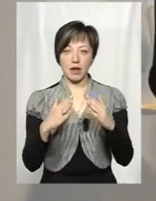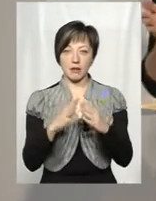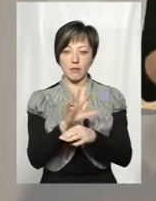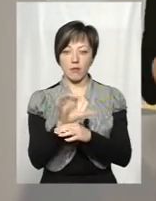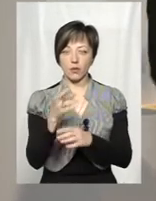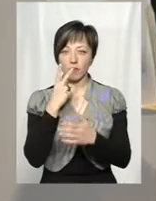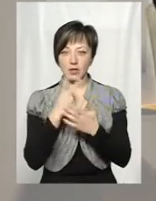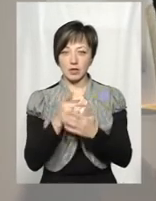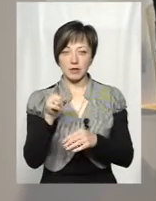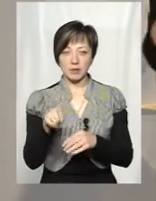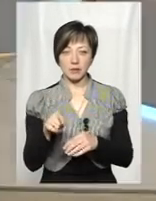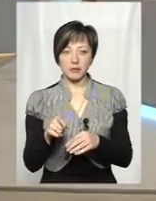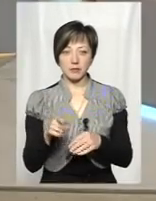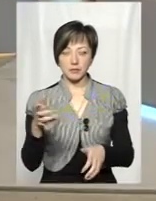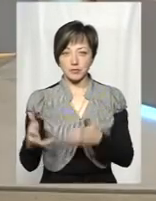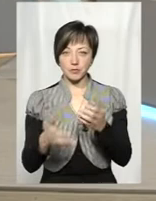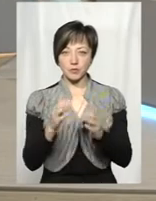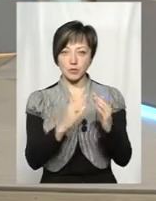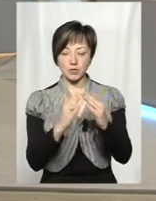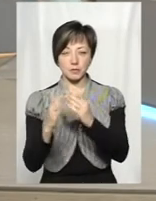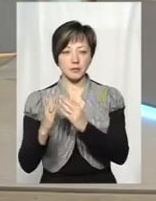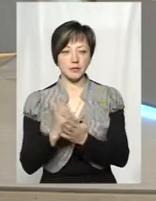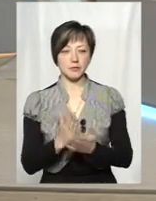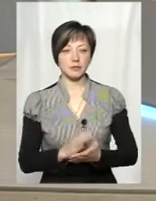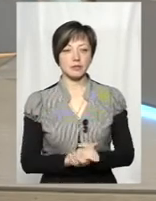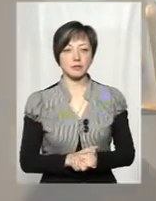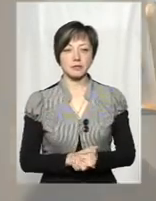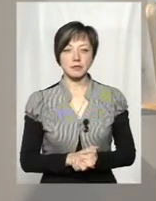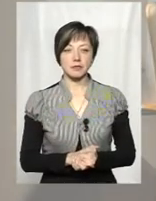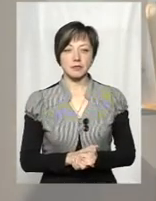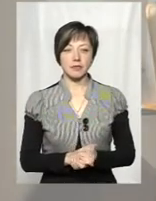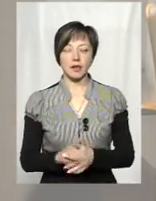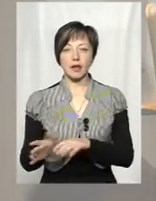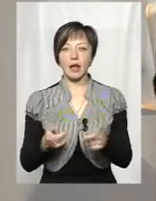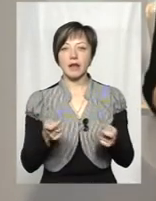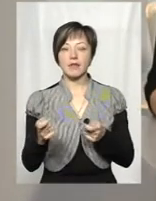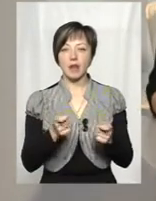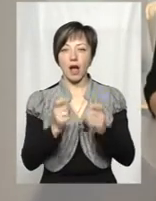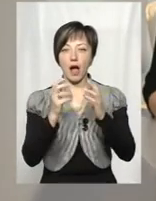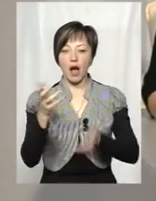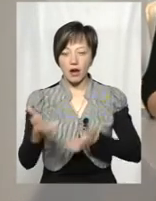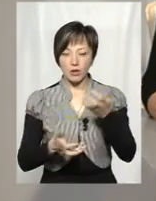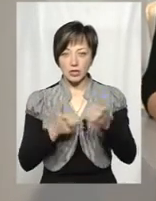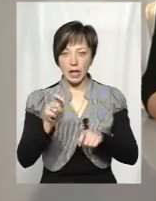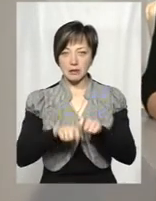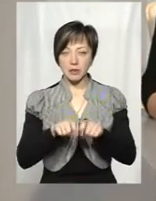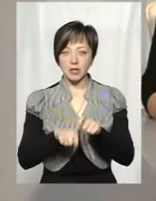фотографіях видно, що там тут розкопка, там будинки. Керівник археологічних експедицій, доцент